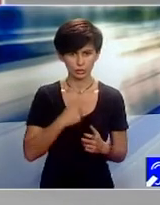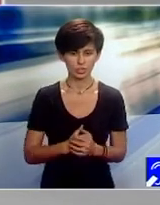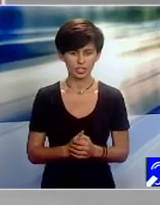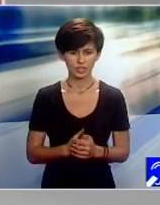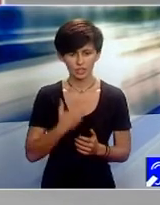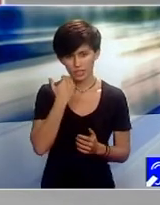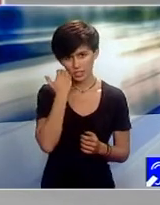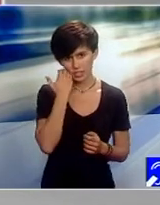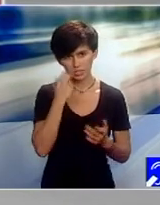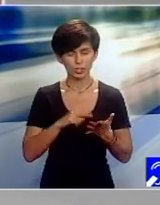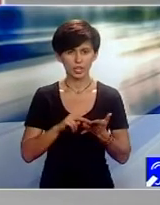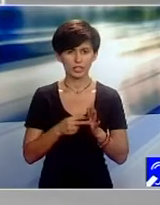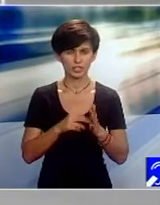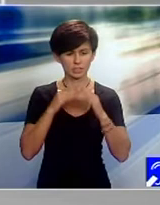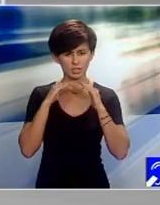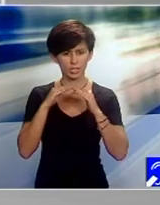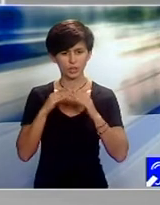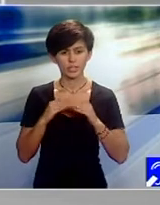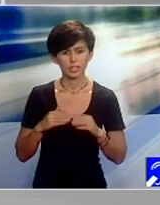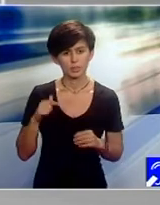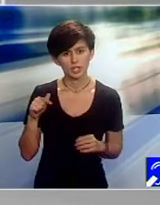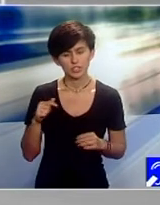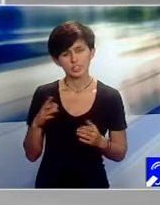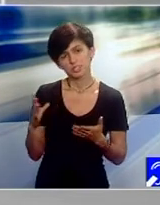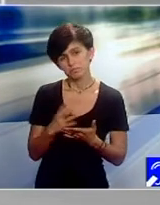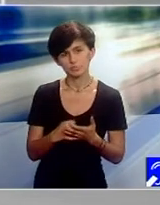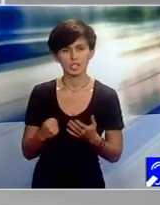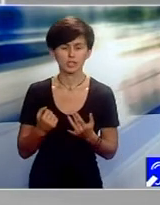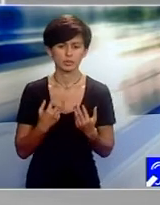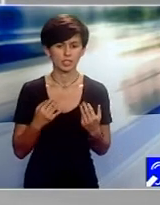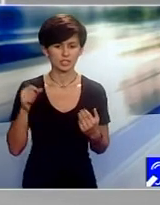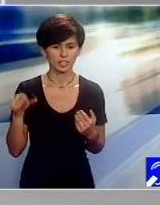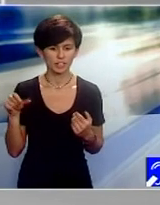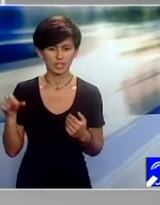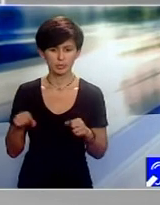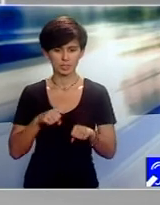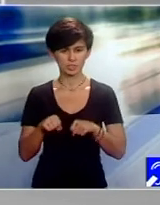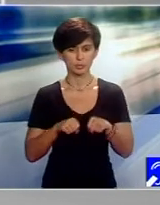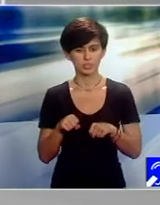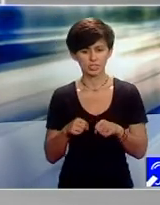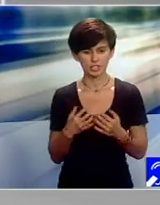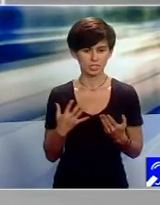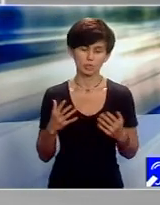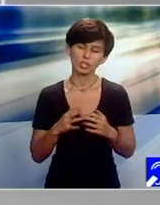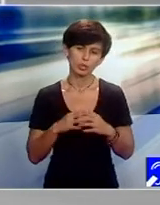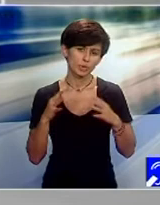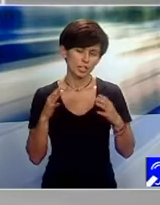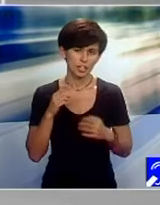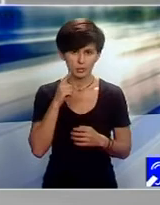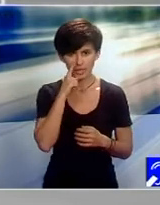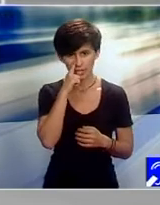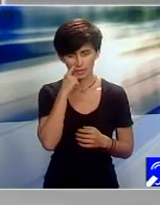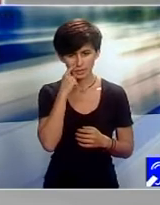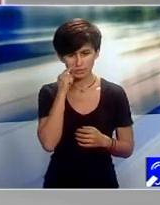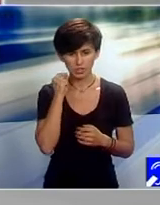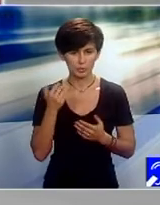când organizați câte o ediție din aceasta, se adună câțiva bicicliști, un număr cât de cât semnificativ, să spunem așa, de oameni care vor